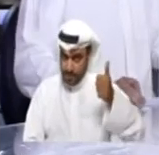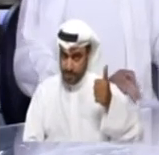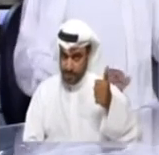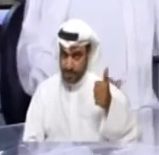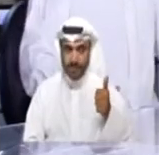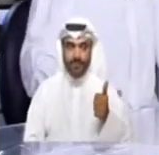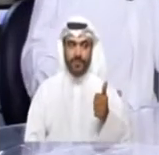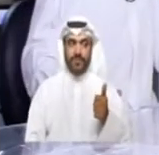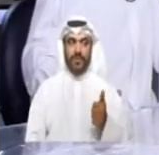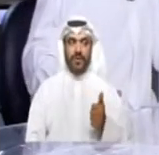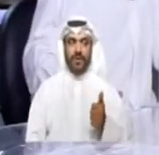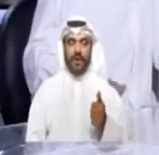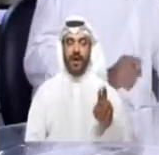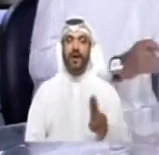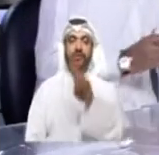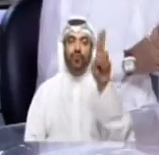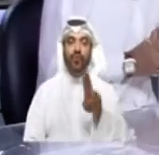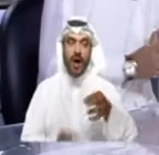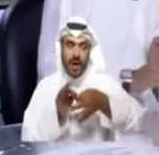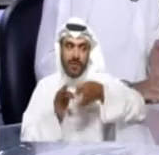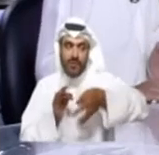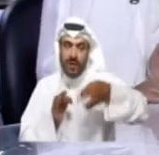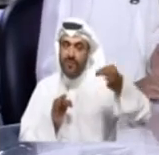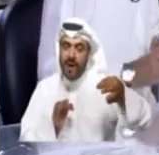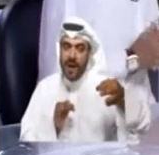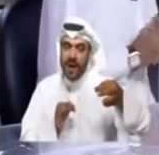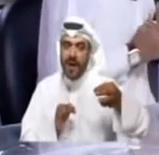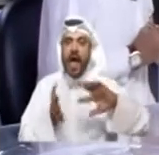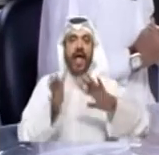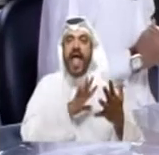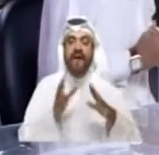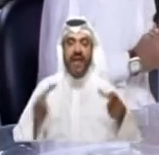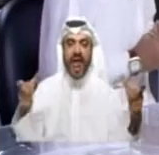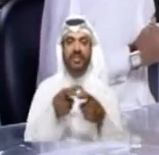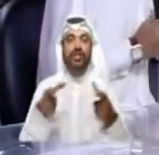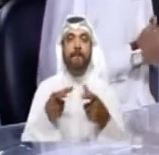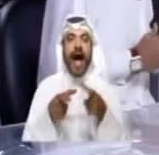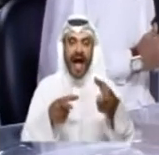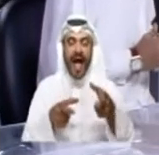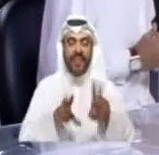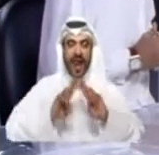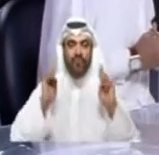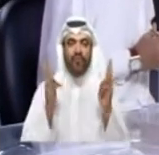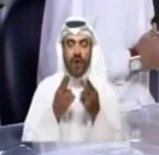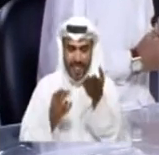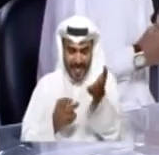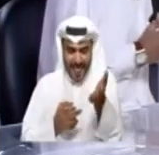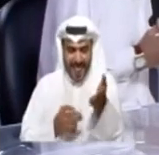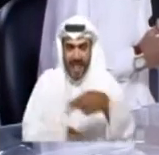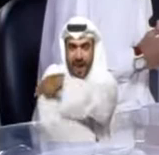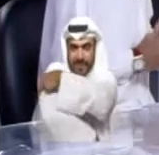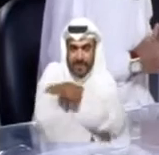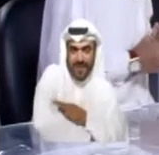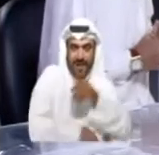نعم تفضل صالح. نواف بداية كيف تصف لنا أجواء الاجتماع خاصة عقب انتهاء هذا الاجتماع الذي